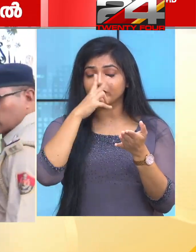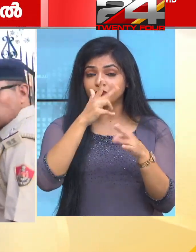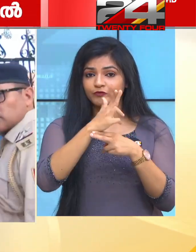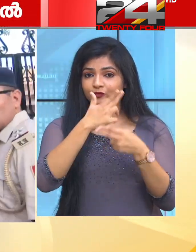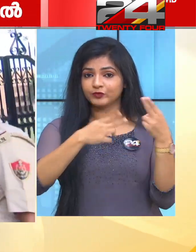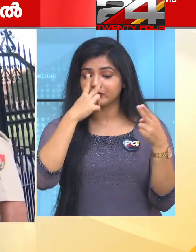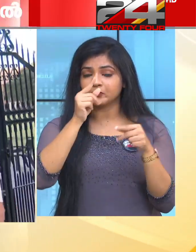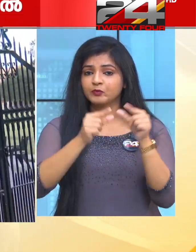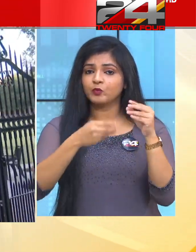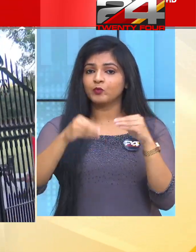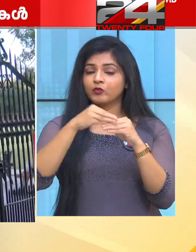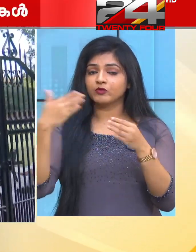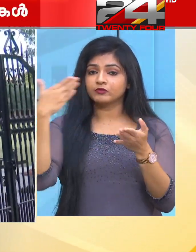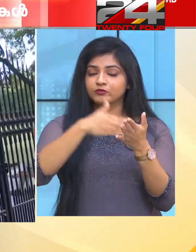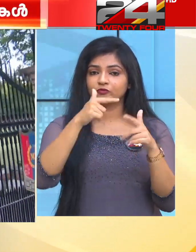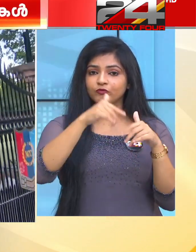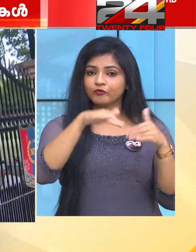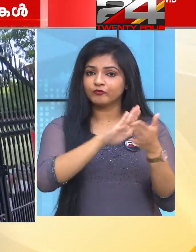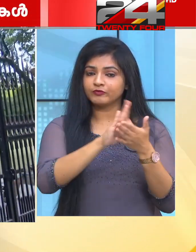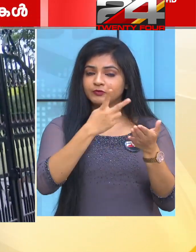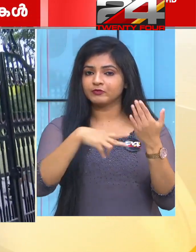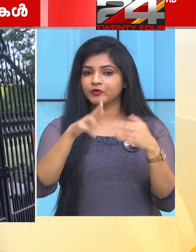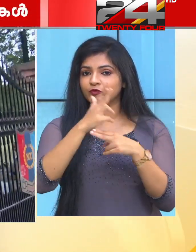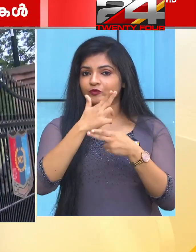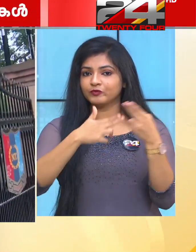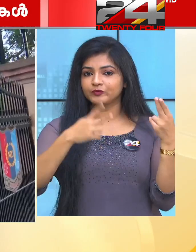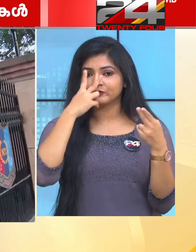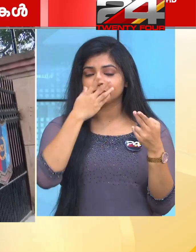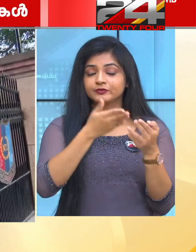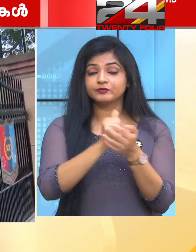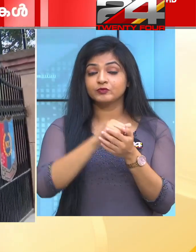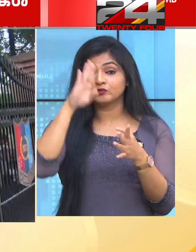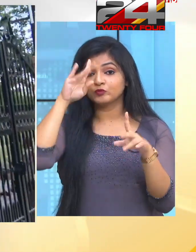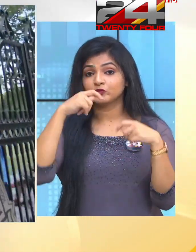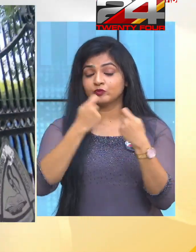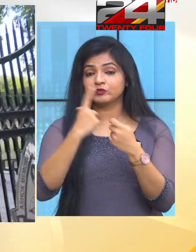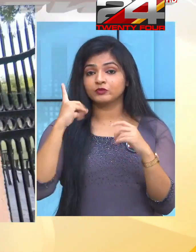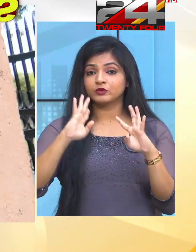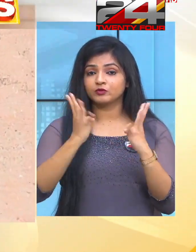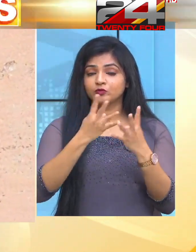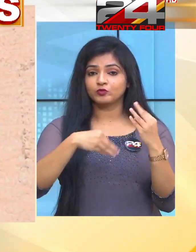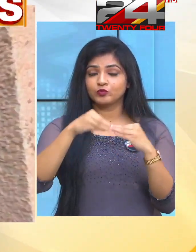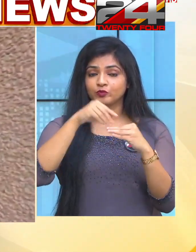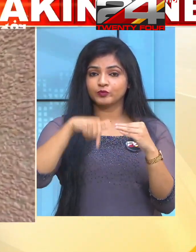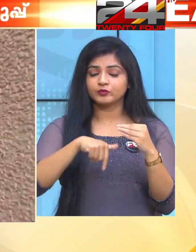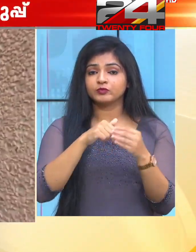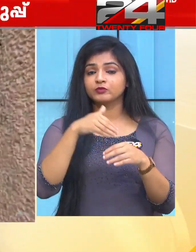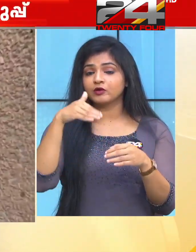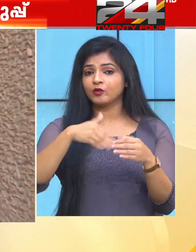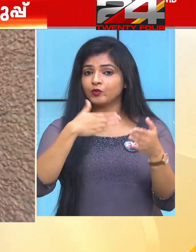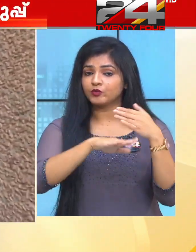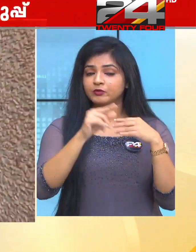തന്നെ ആളുകൾ എത്തി അവരുടെ വോട്ട് രേഖപ്പെടുത്തി മടങ്ങുന്ന ദൃശ്യമാണ് നമുക്ക് കാണാൻ കഴിയുന്നത്. പോലീസ് ഉൾപ്പെടെ സുരക്ഷാ ക്രമീകരണങ്ങളുമായി ഇപ്പോഴും